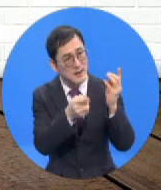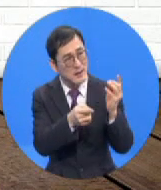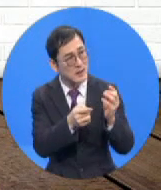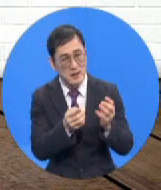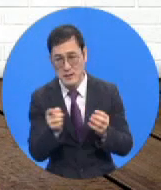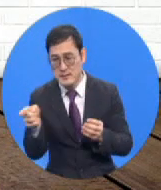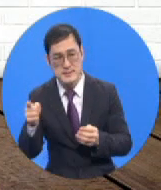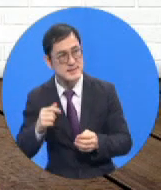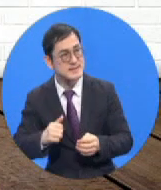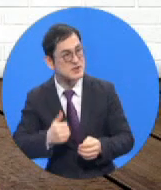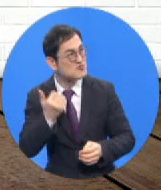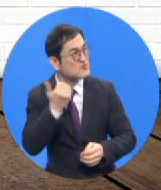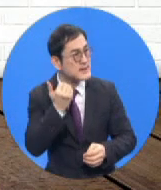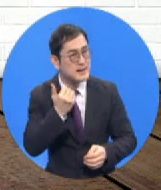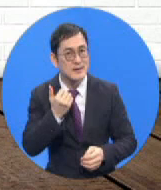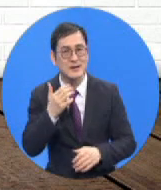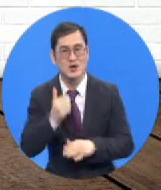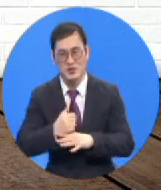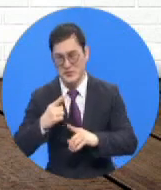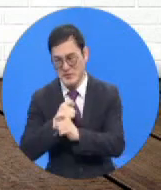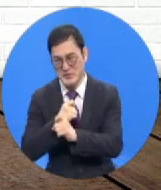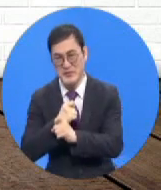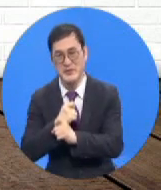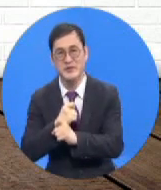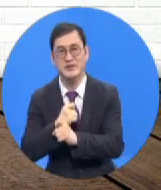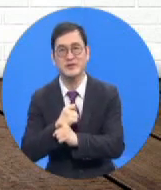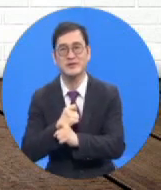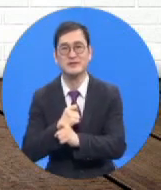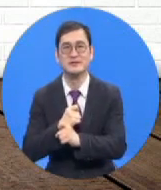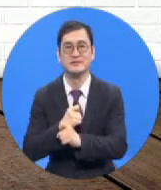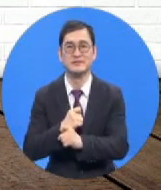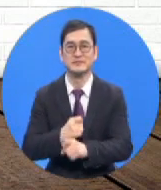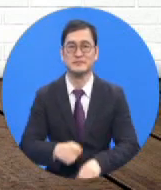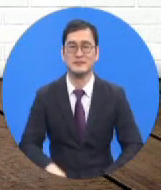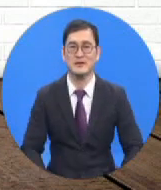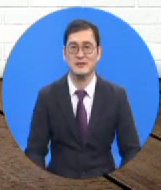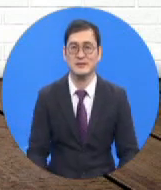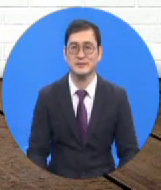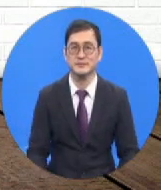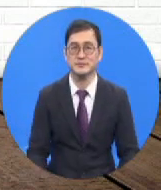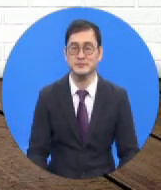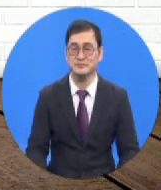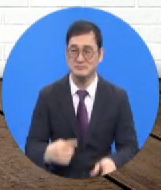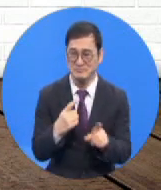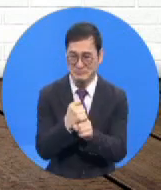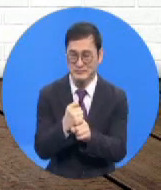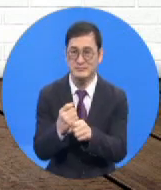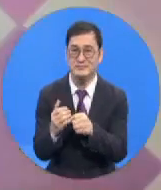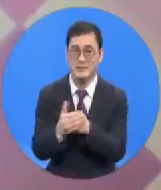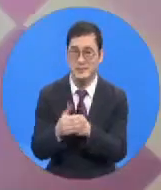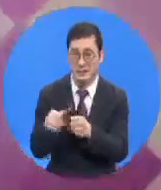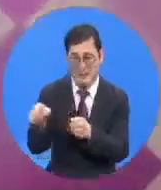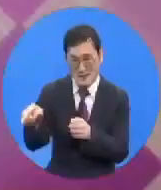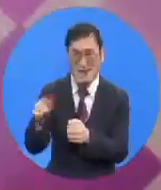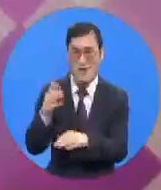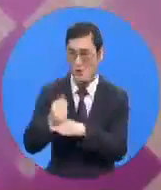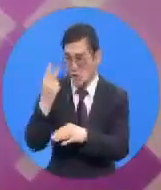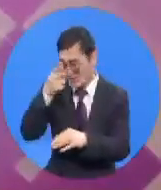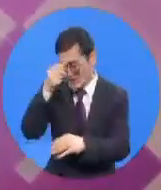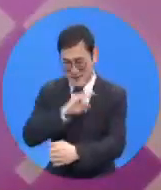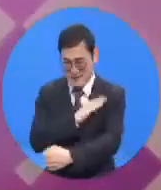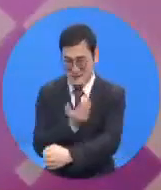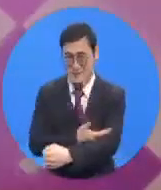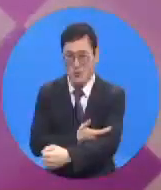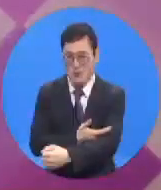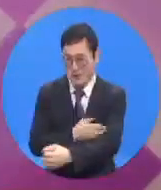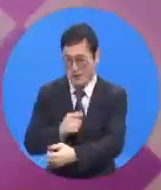그렇게 주장한 겁니다. 그러면서 검찰의 수사권을 완전 회수하지 않고서는 이런 일들이 계속 반복될 것이다. 이렇게 밝히고